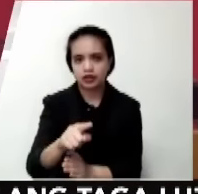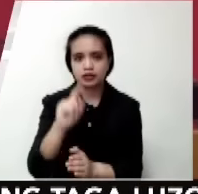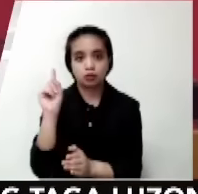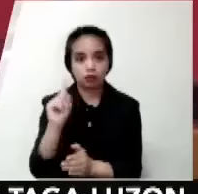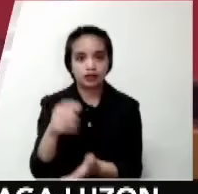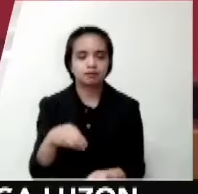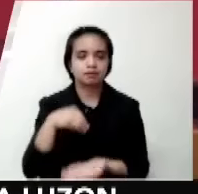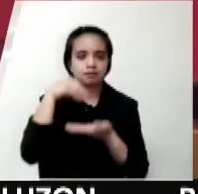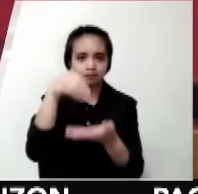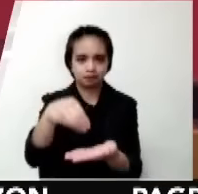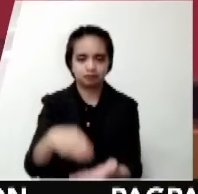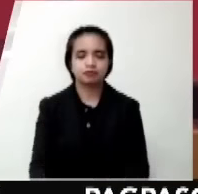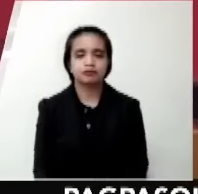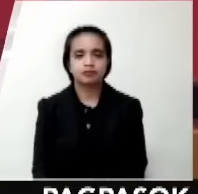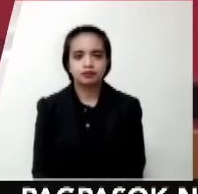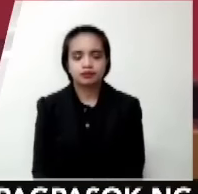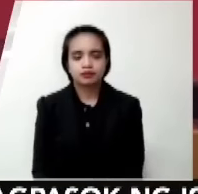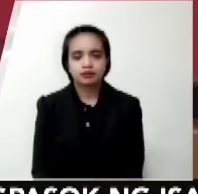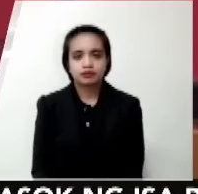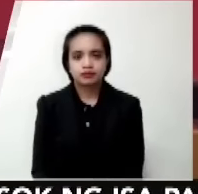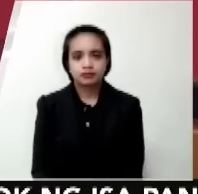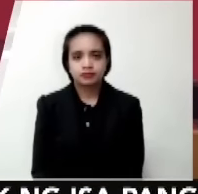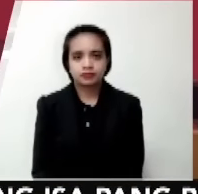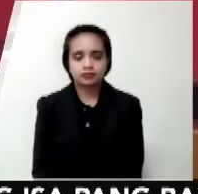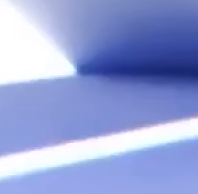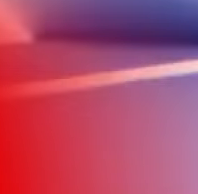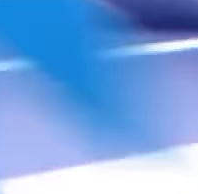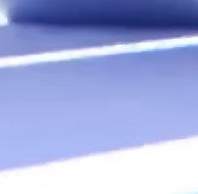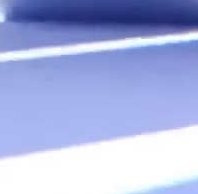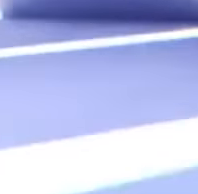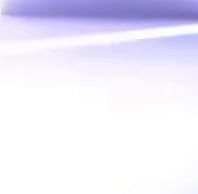GMA Integrated News, Ian Cruz, nakatutok 24 oras.